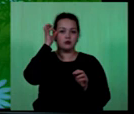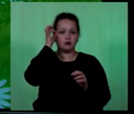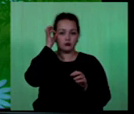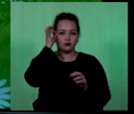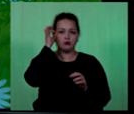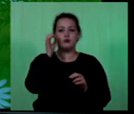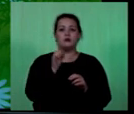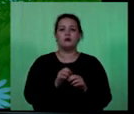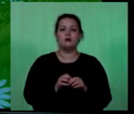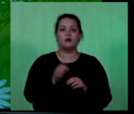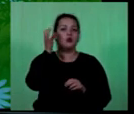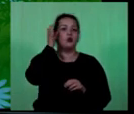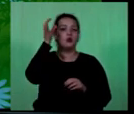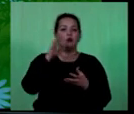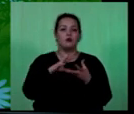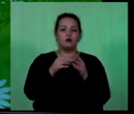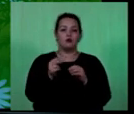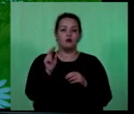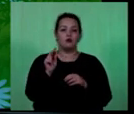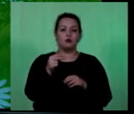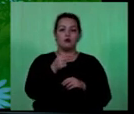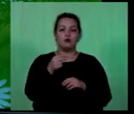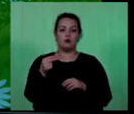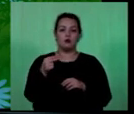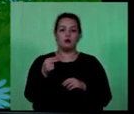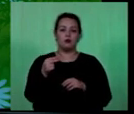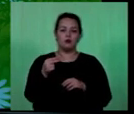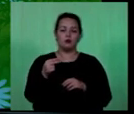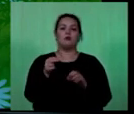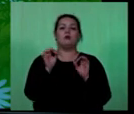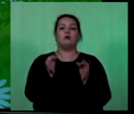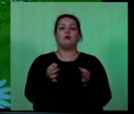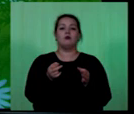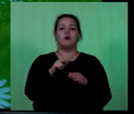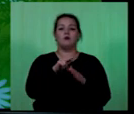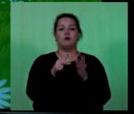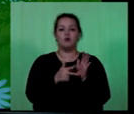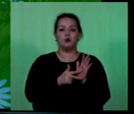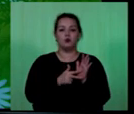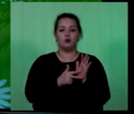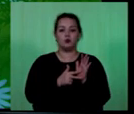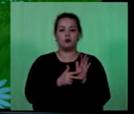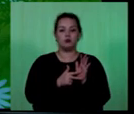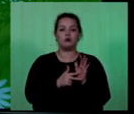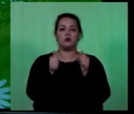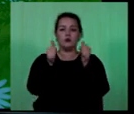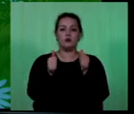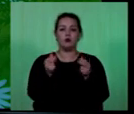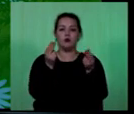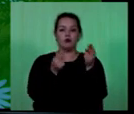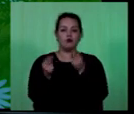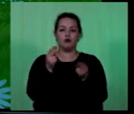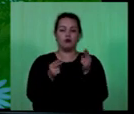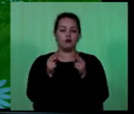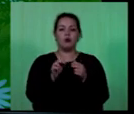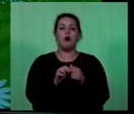умнички произведение чисел равно верно 18 картинка раскрашена